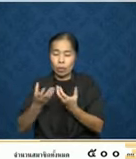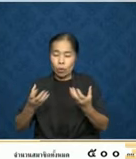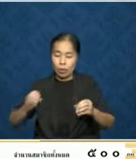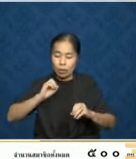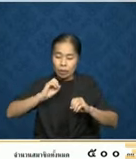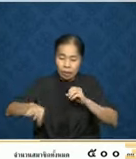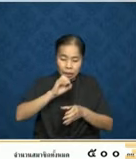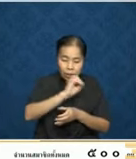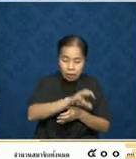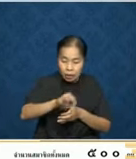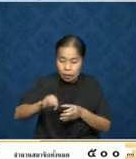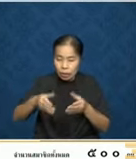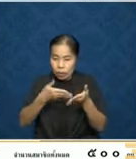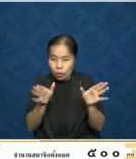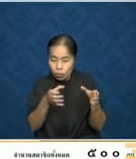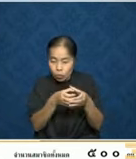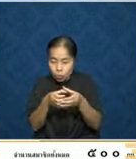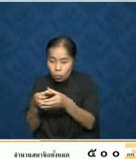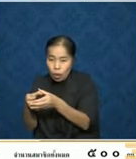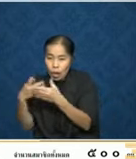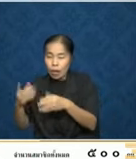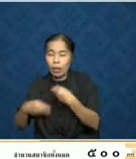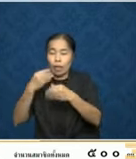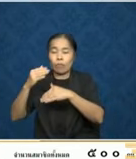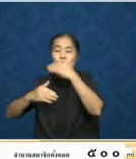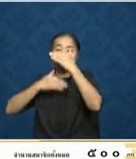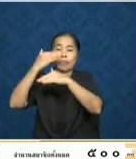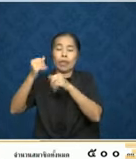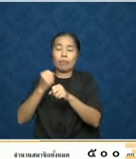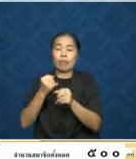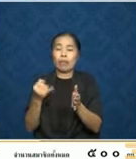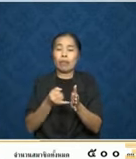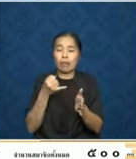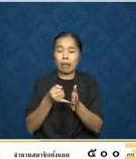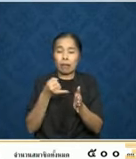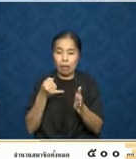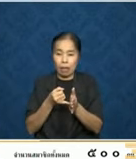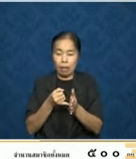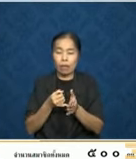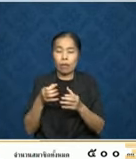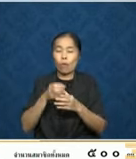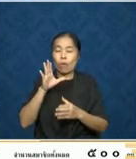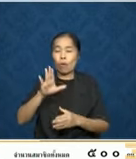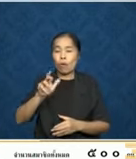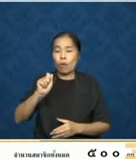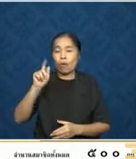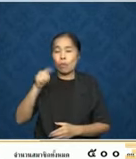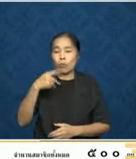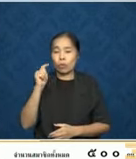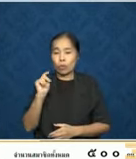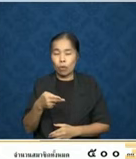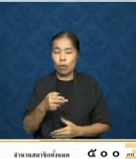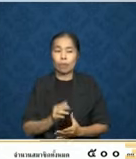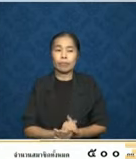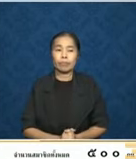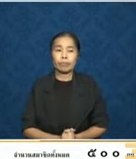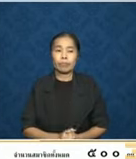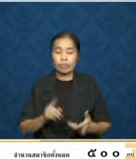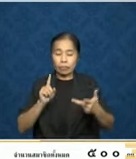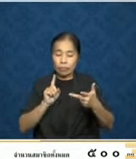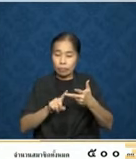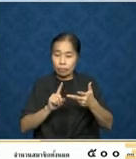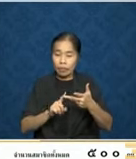เพื่อนำไปเพิ่มสิ่งอำนวยความสะดวกในการกำจัดขยะสำหรับองค์กรปกครองส่วนท้องถิ่นครับเอาสไลด์ลงได้ครับต้องมี